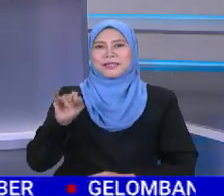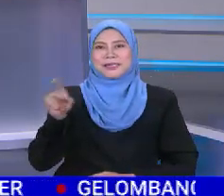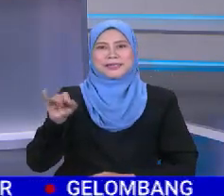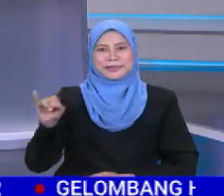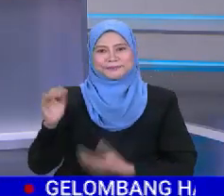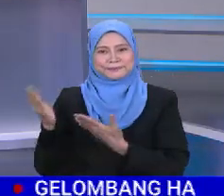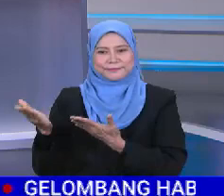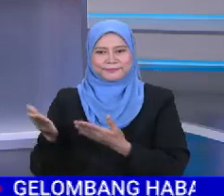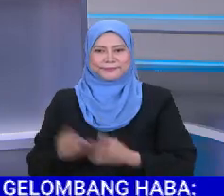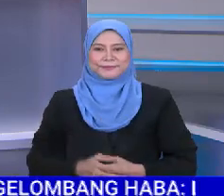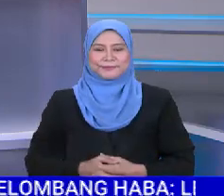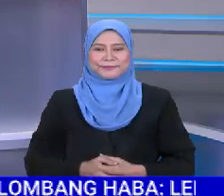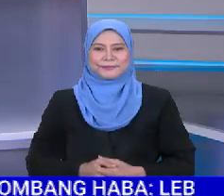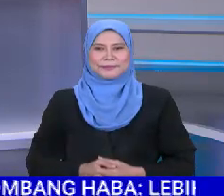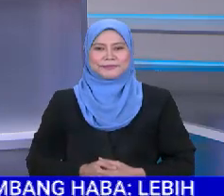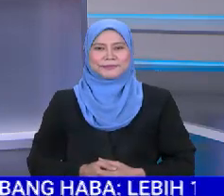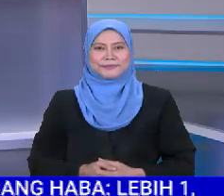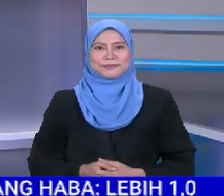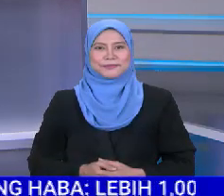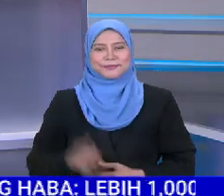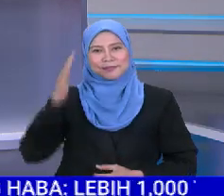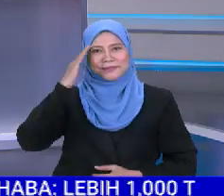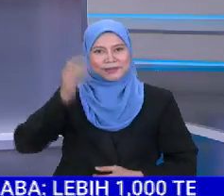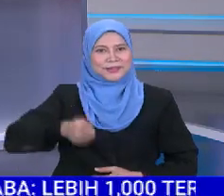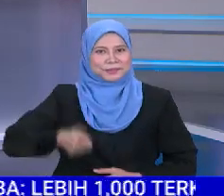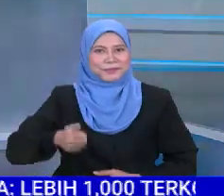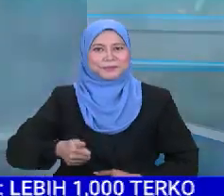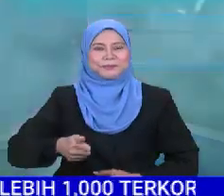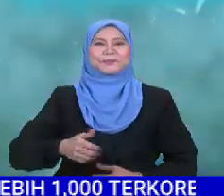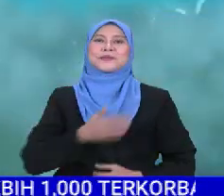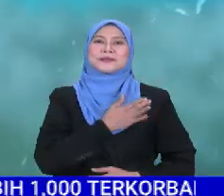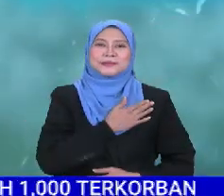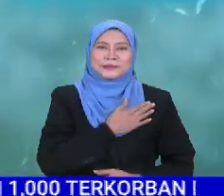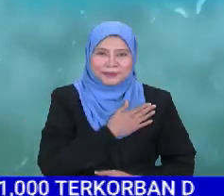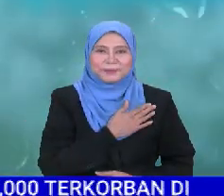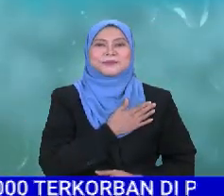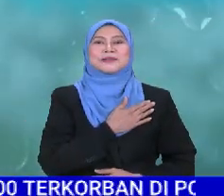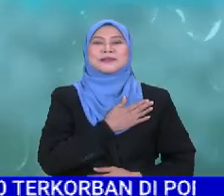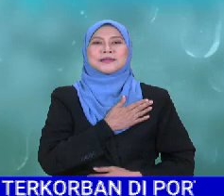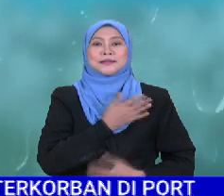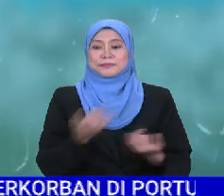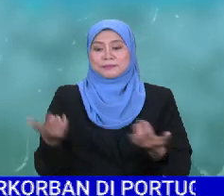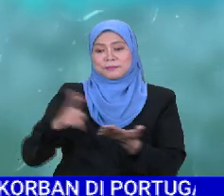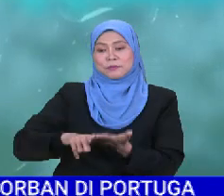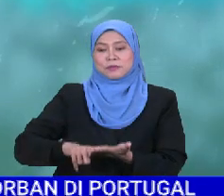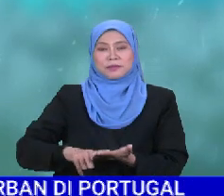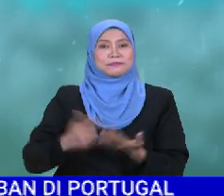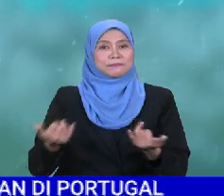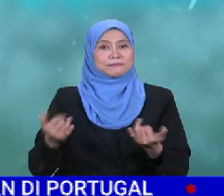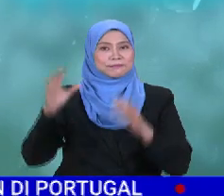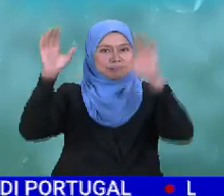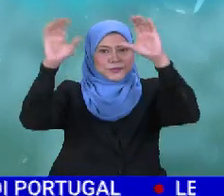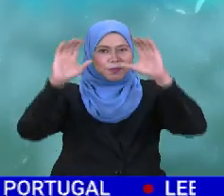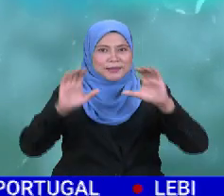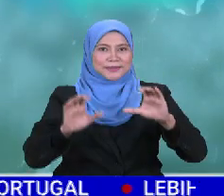Napiah. Silakan Napizi. Assalamualaikum dan salam sejahtera. Kita mulakan laporan pada petang ini dengan melihat keadaan